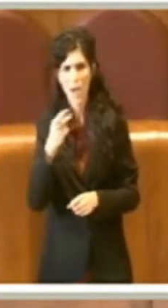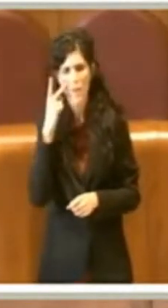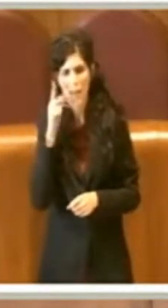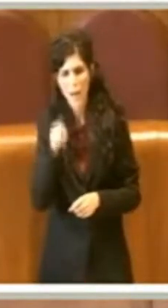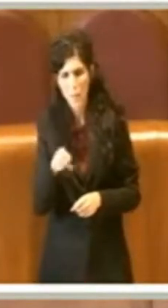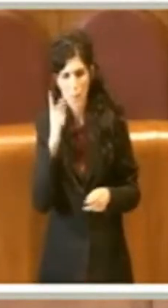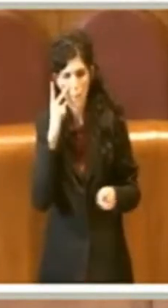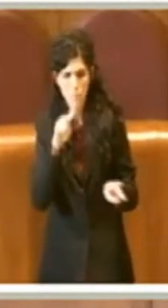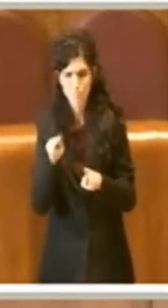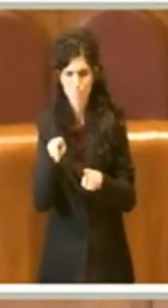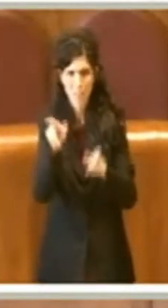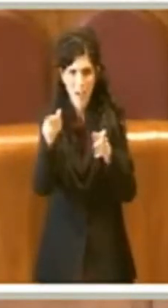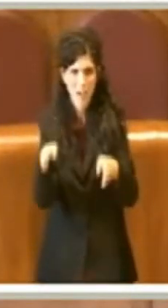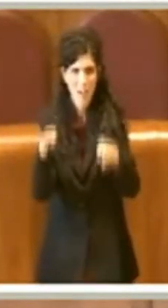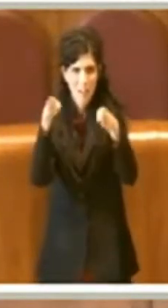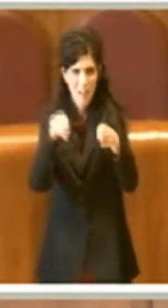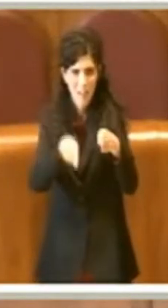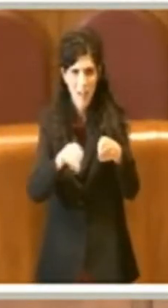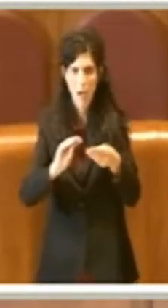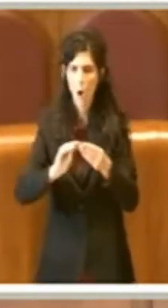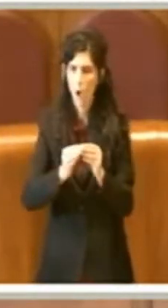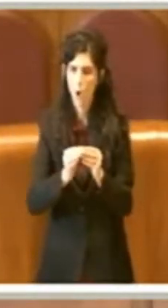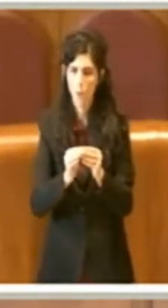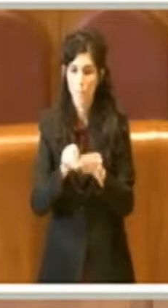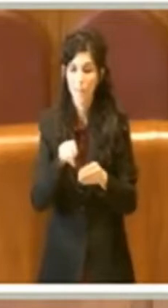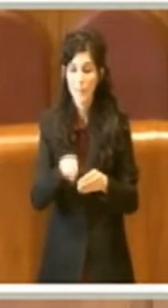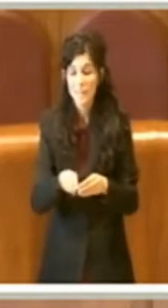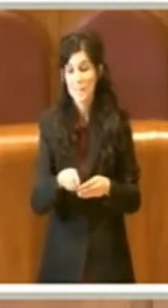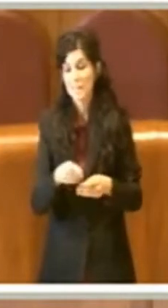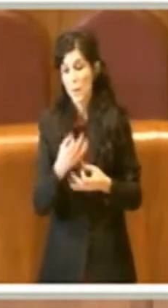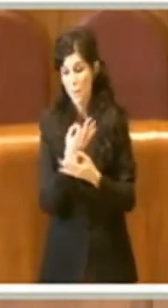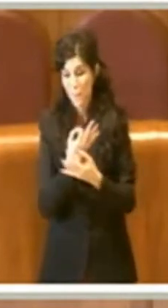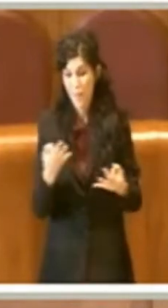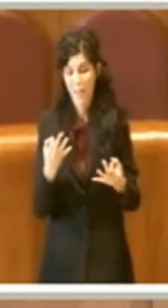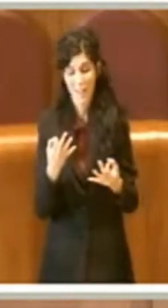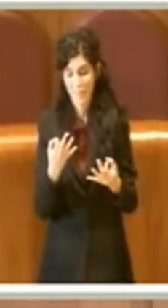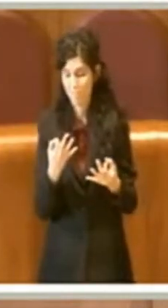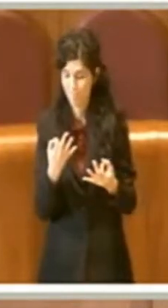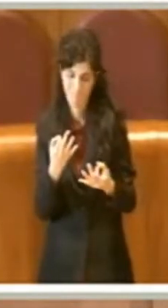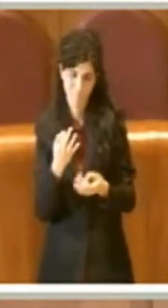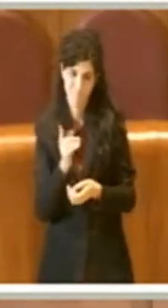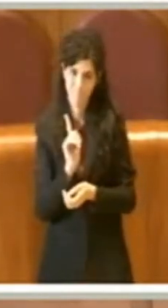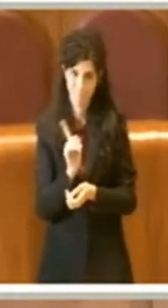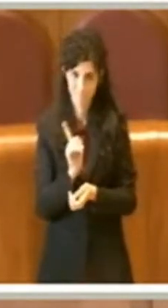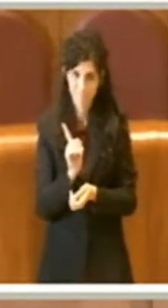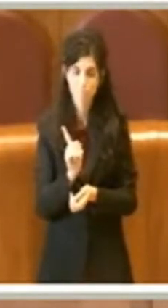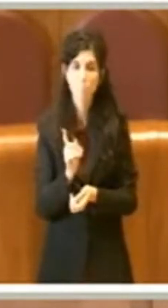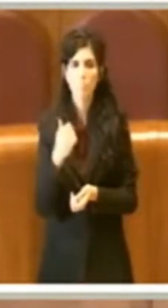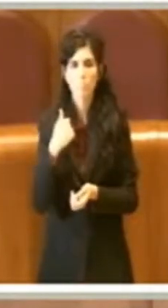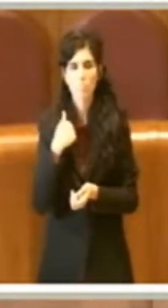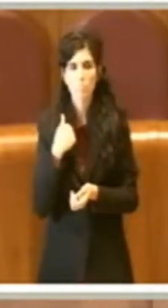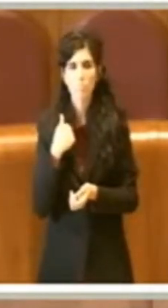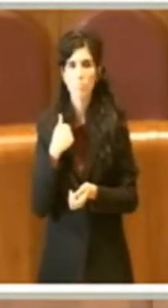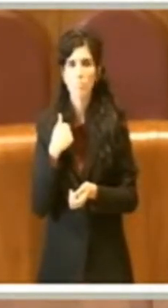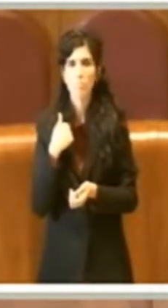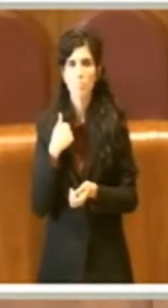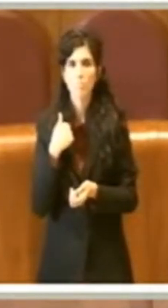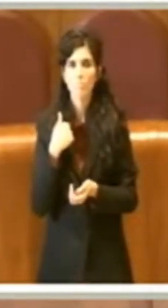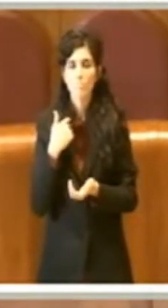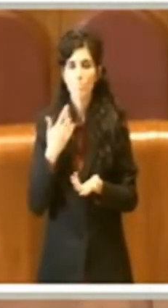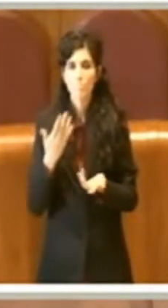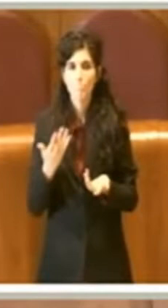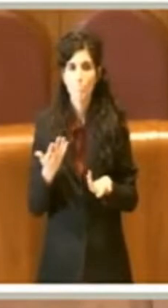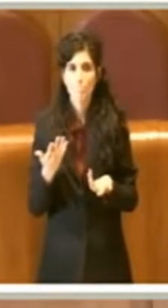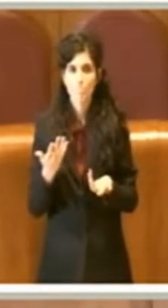luoghi non è sicuramente dei migliori però è quindi ovviamente stante